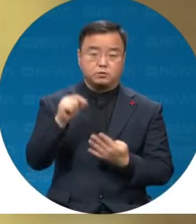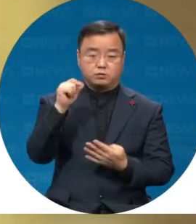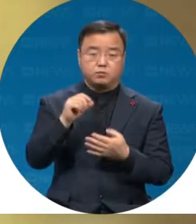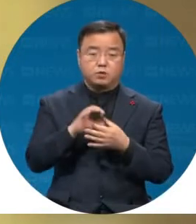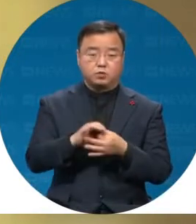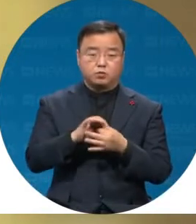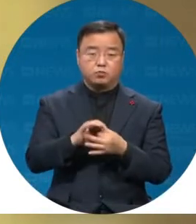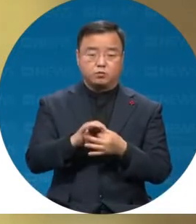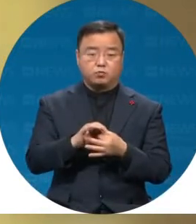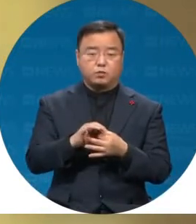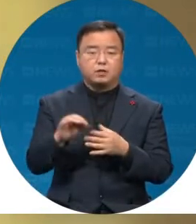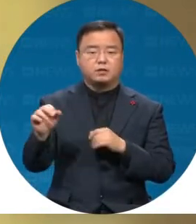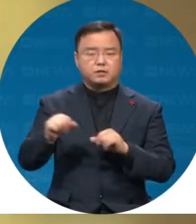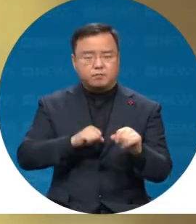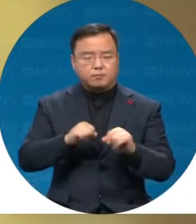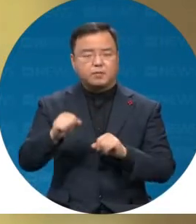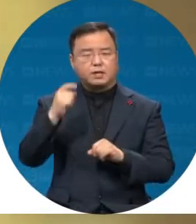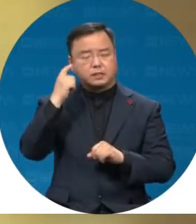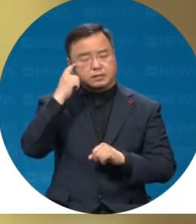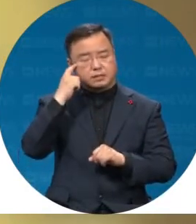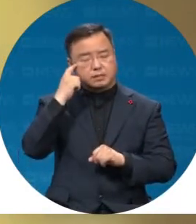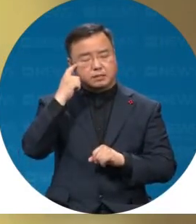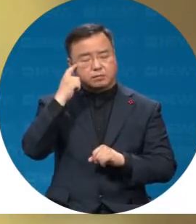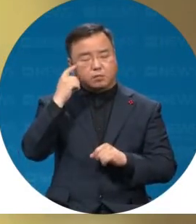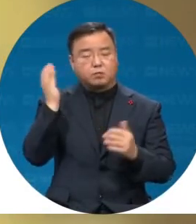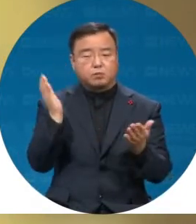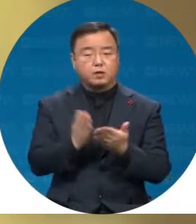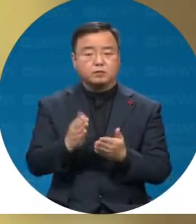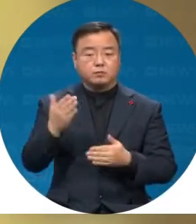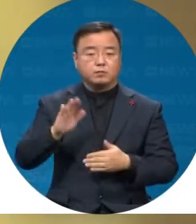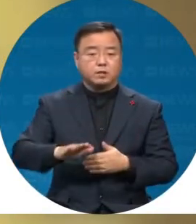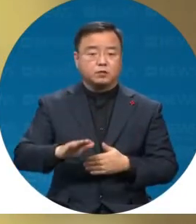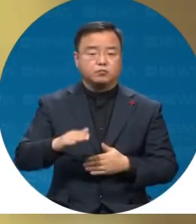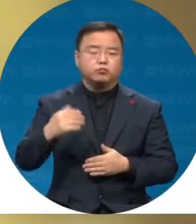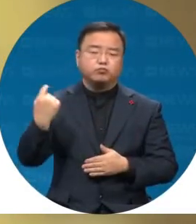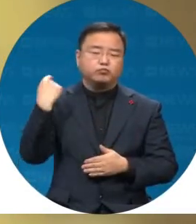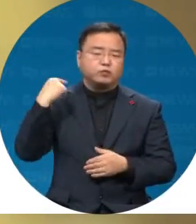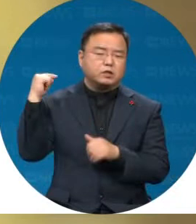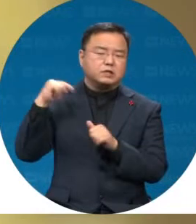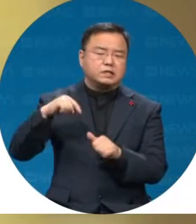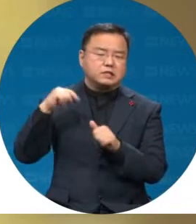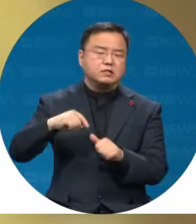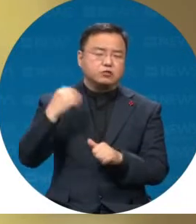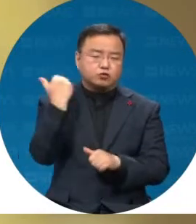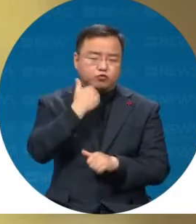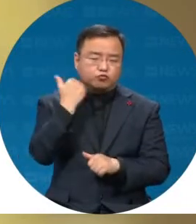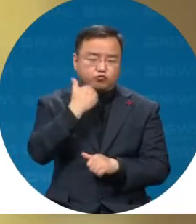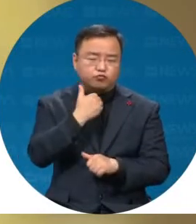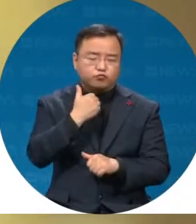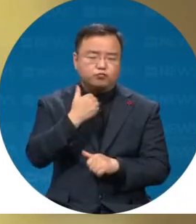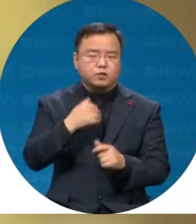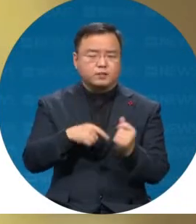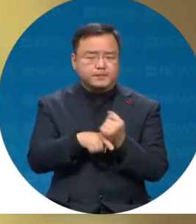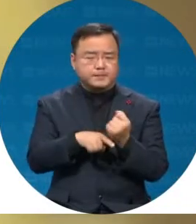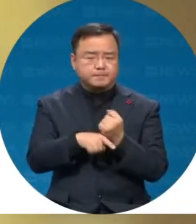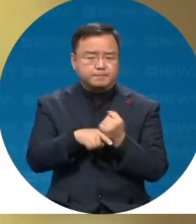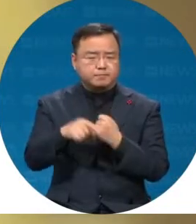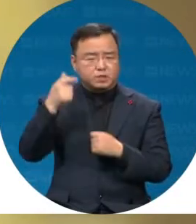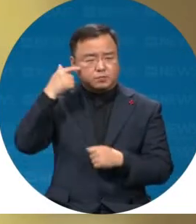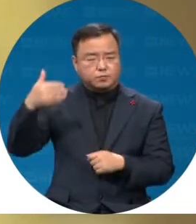생각에 따라서 행동이 없음에도 불구하고 제대 누 가지 지시를 했는지 그 배후 세력을 계속해서 찾으려고